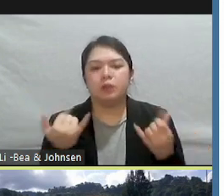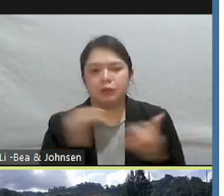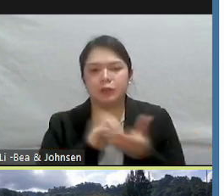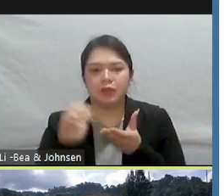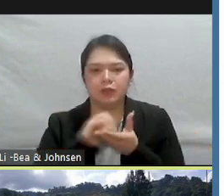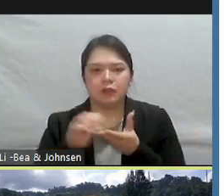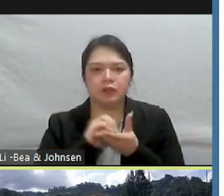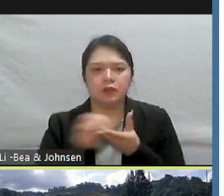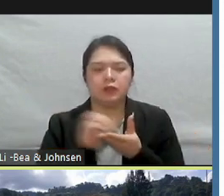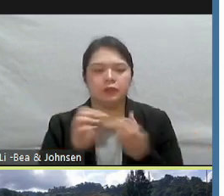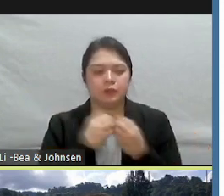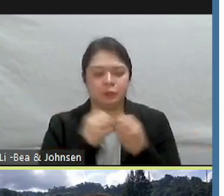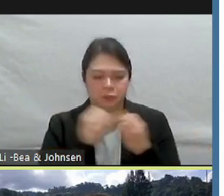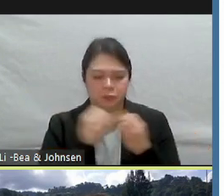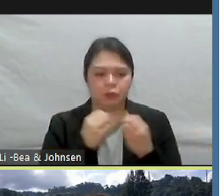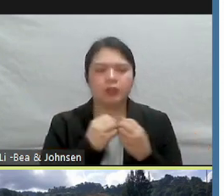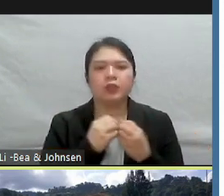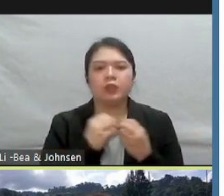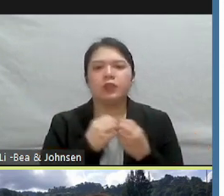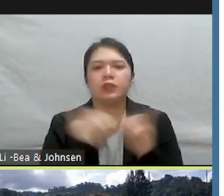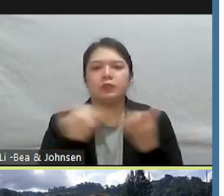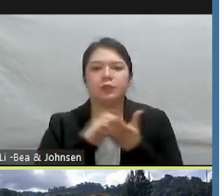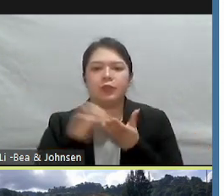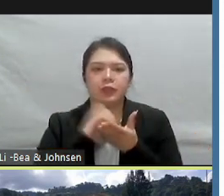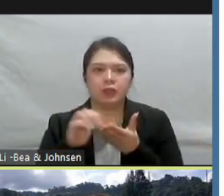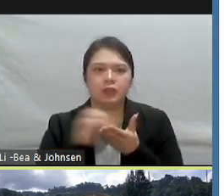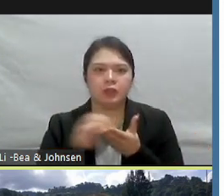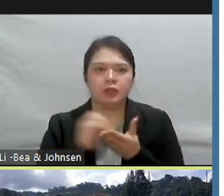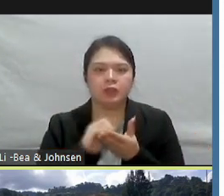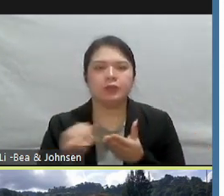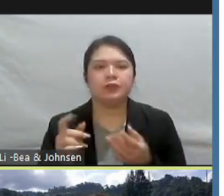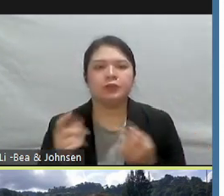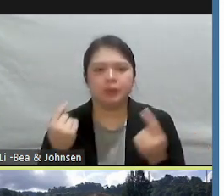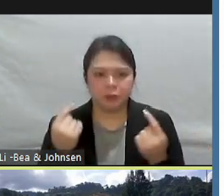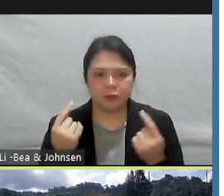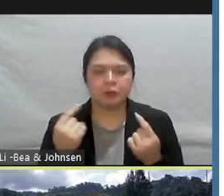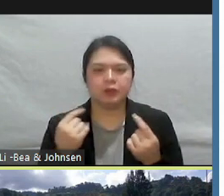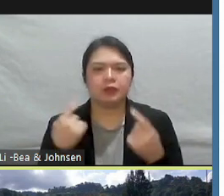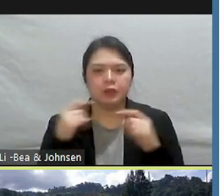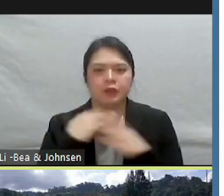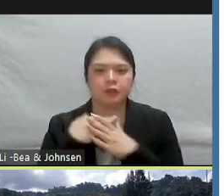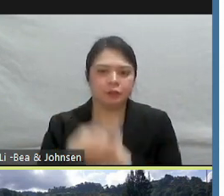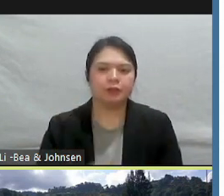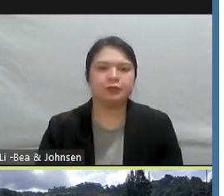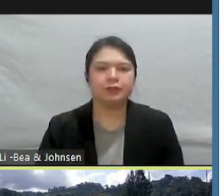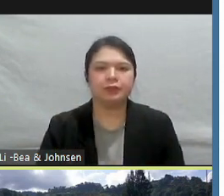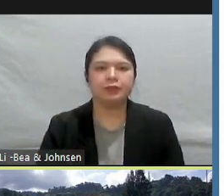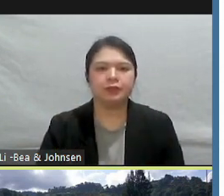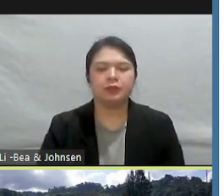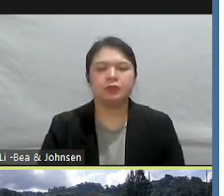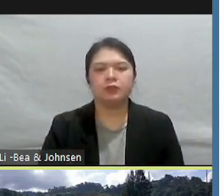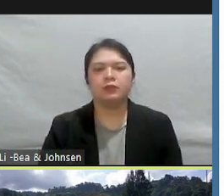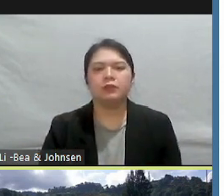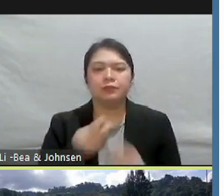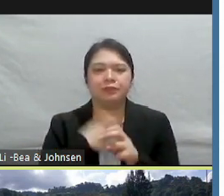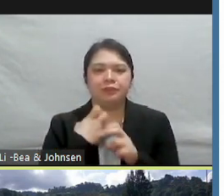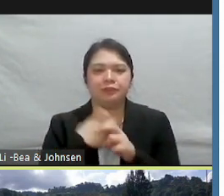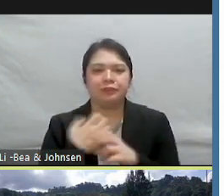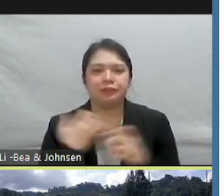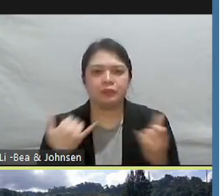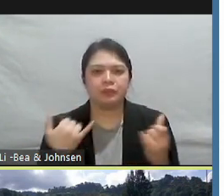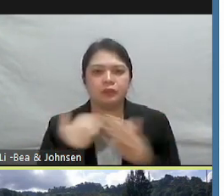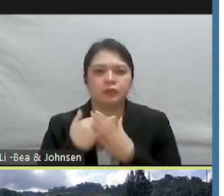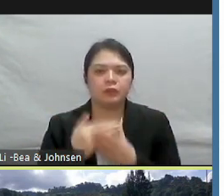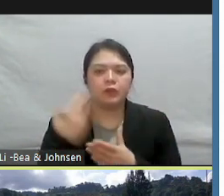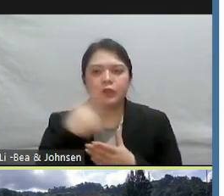implementation ng practice na to, ano? So pigilan natin sila. Actually, mahirap pigilan kasi